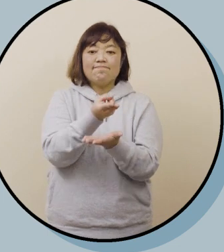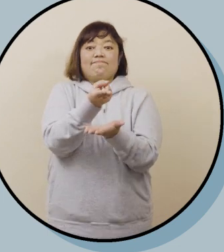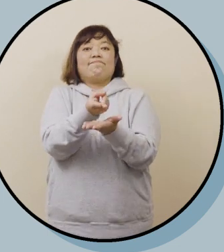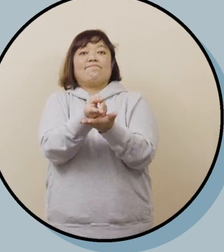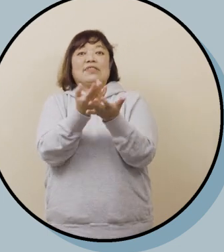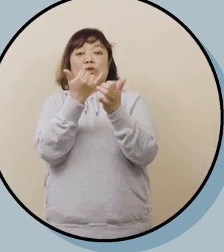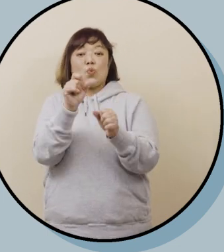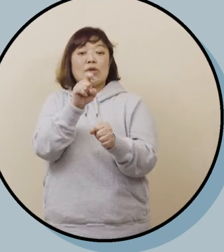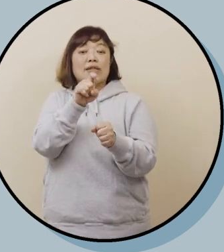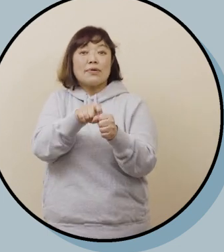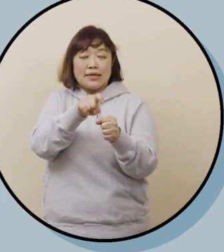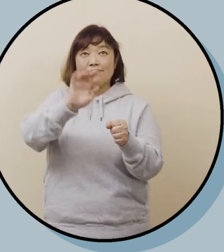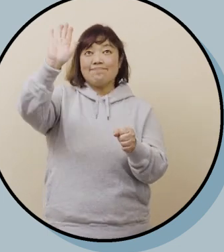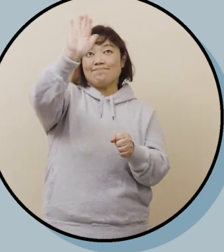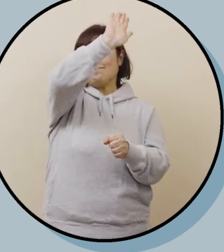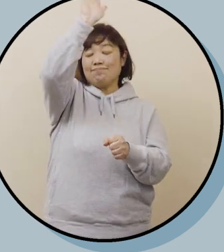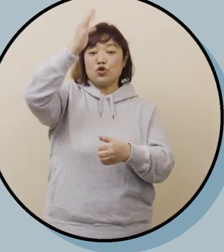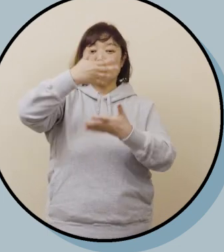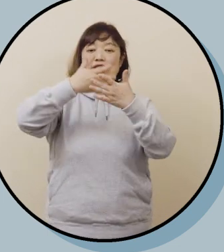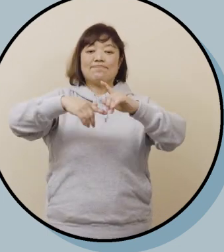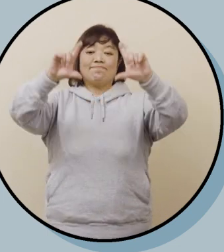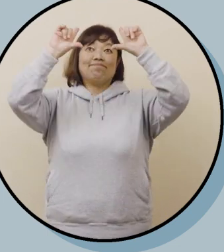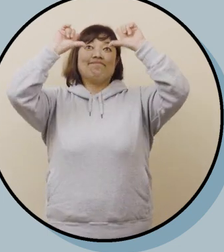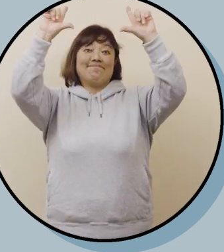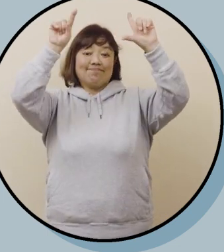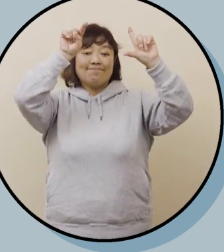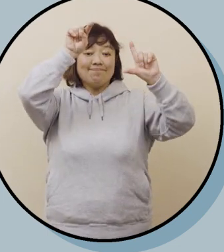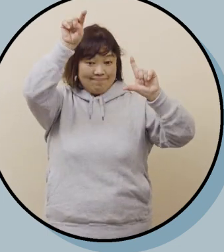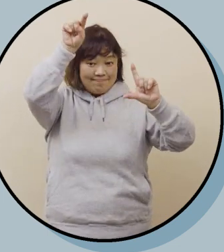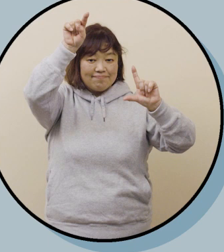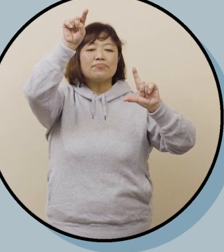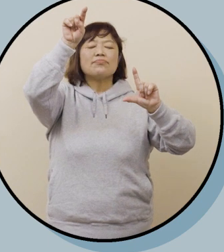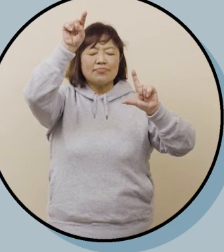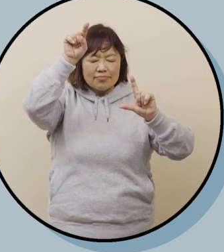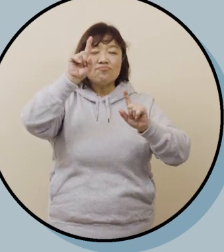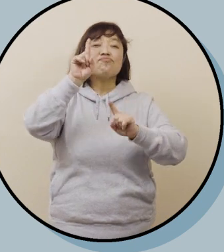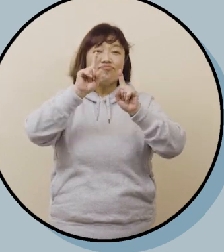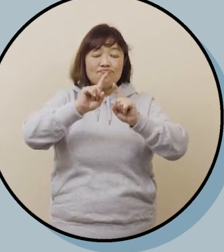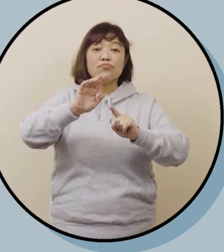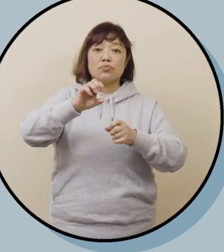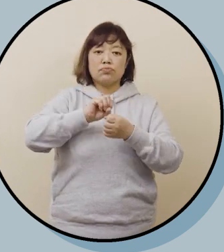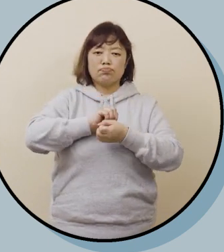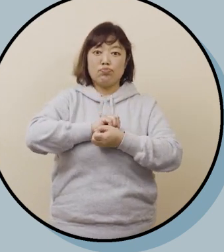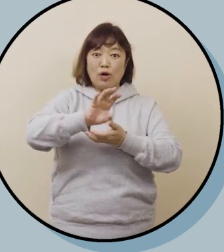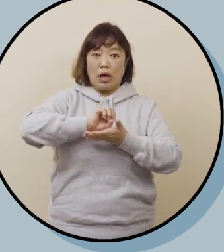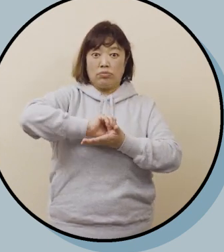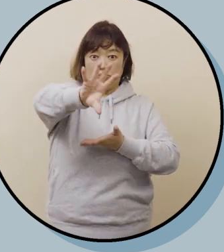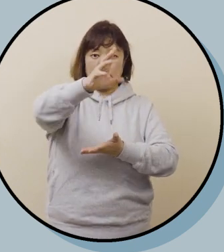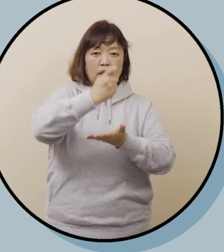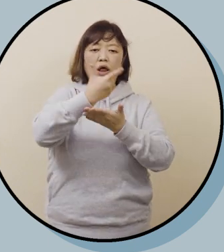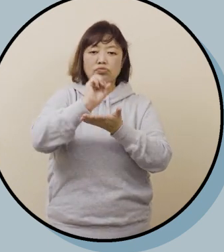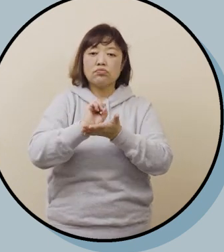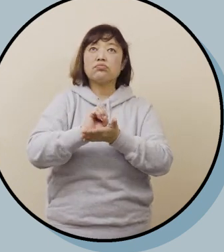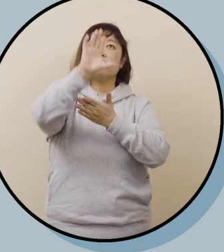用意するっていうこともそうなんですけどまず天井にプロジェクションされてても作品を